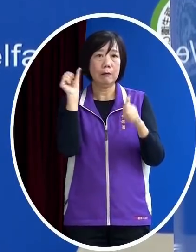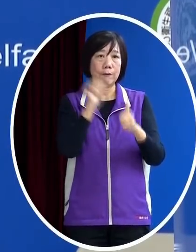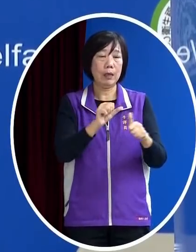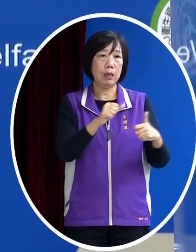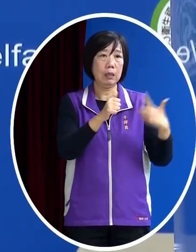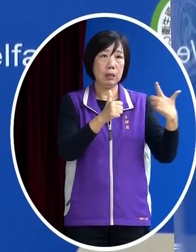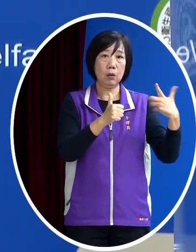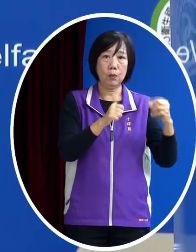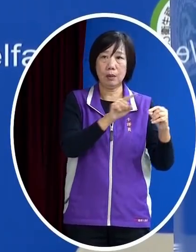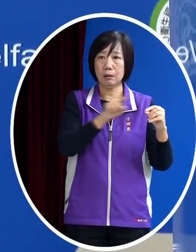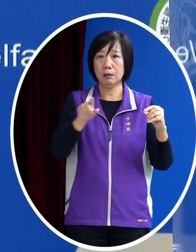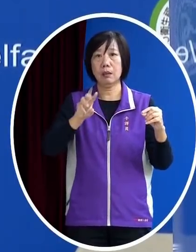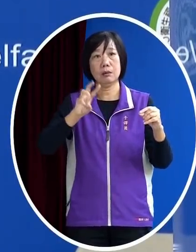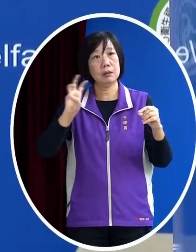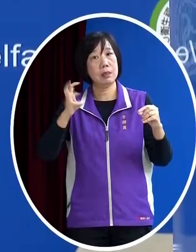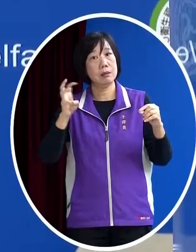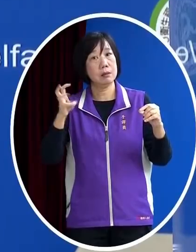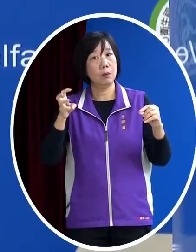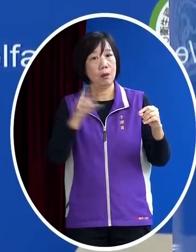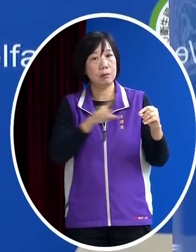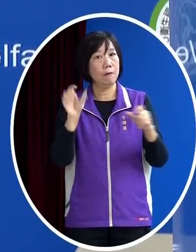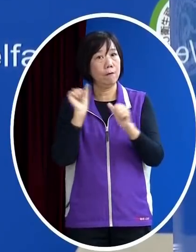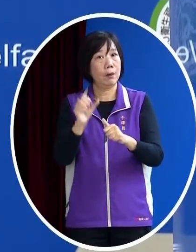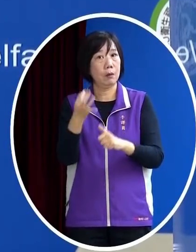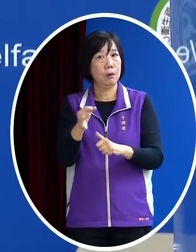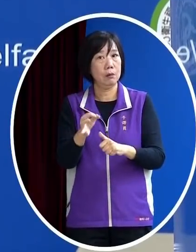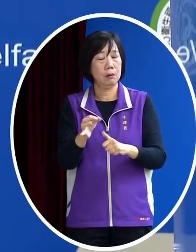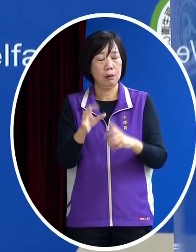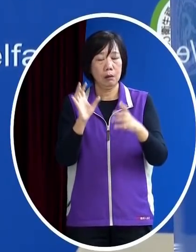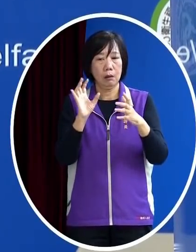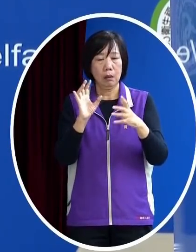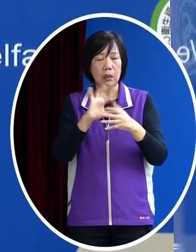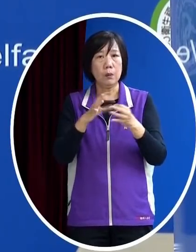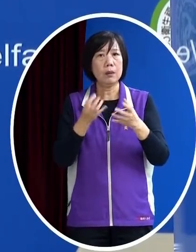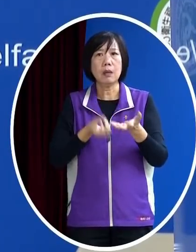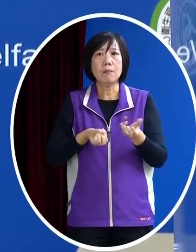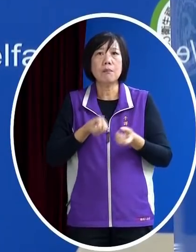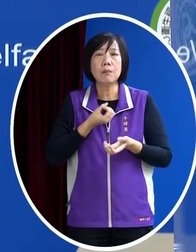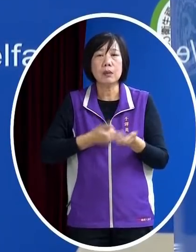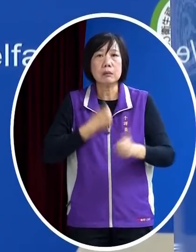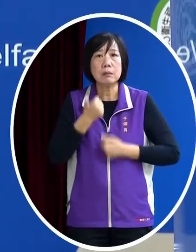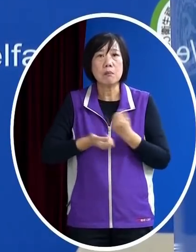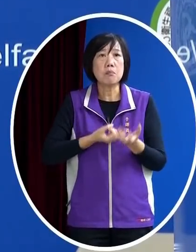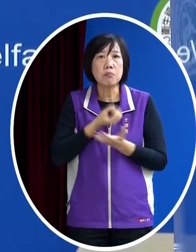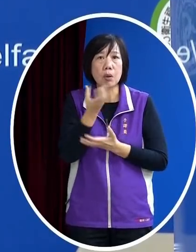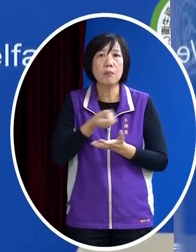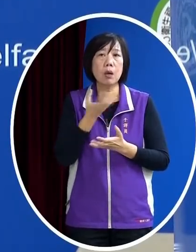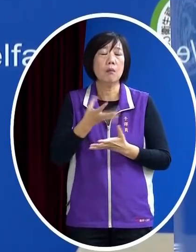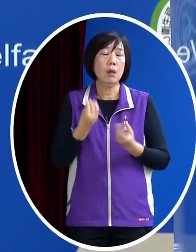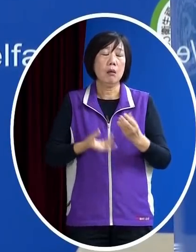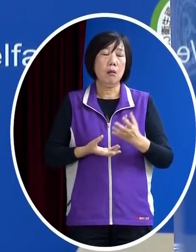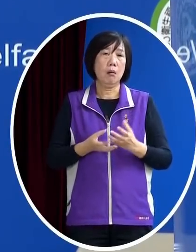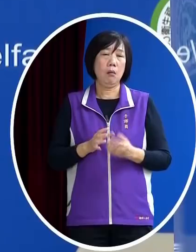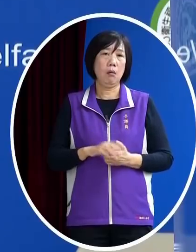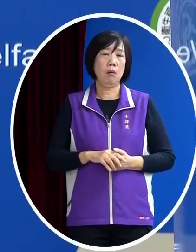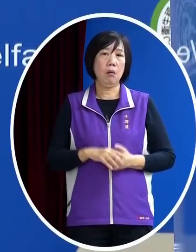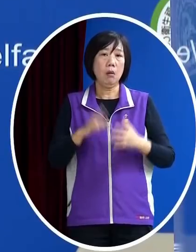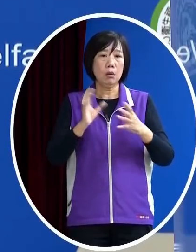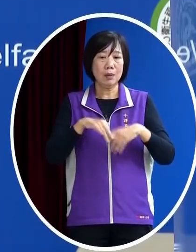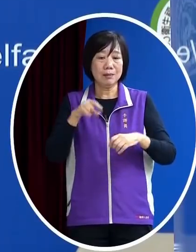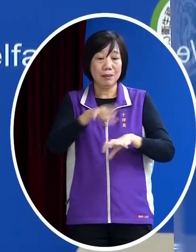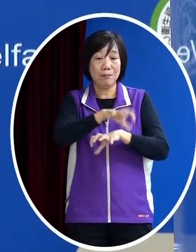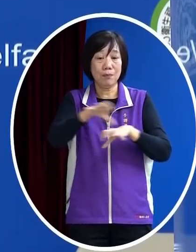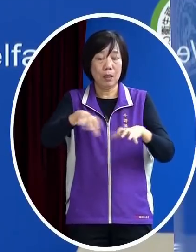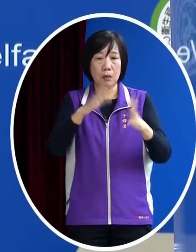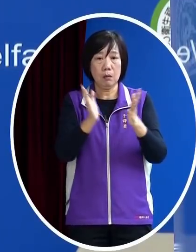6万到30万的罚款，主要他对于这个相关的疫调都不是那么的配合。这些场所主要我们都